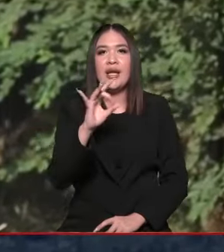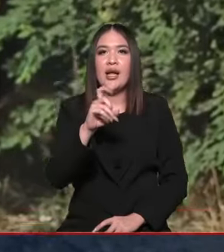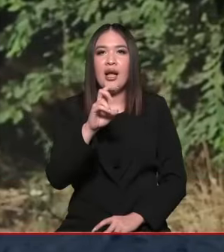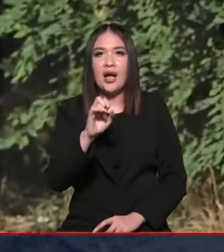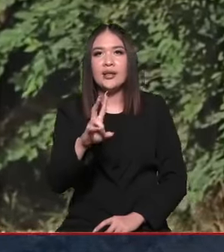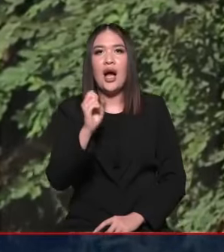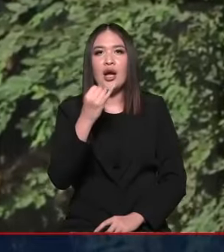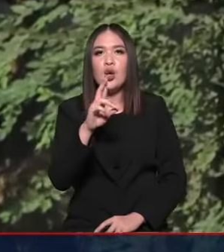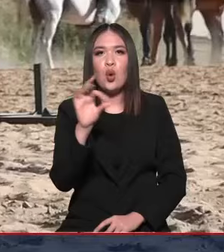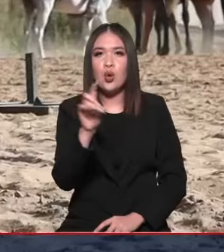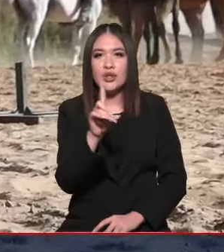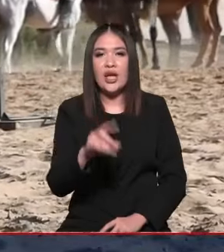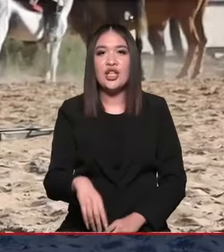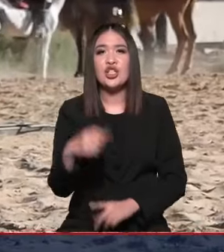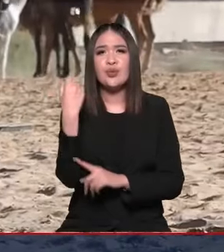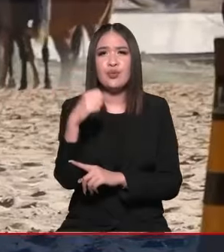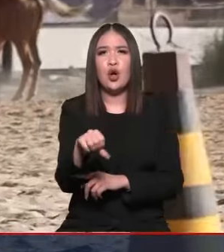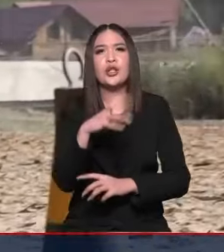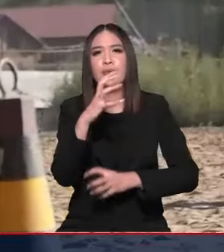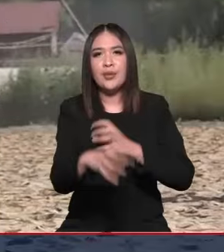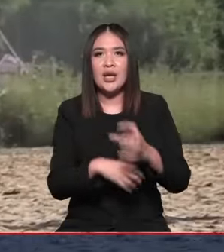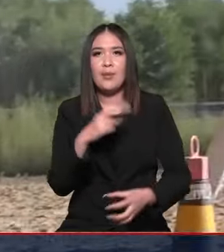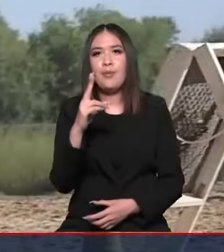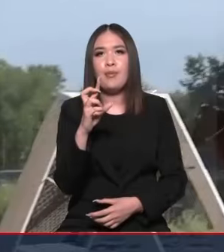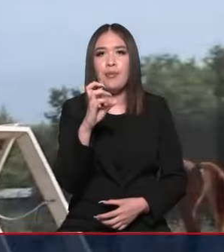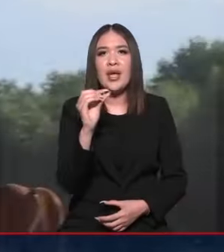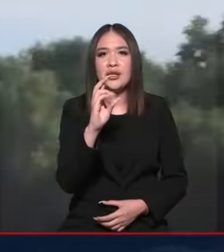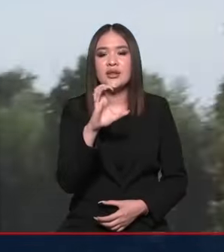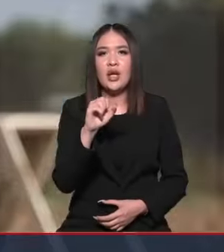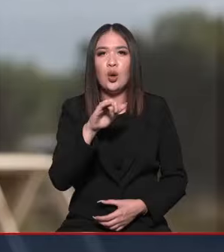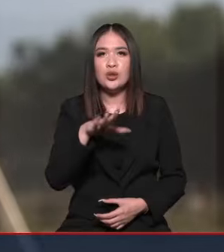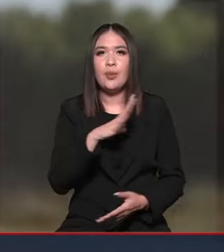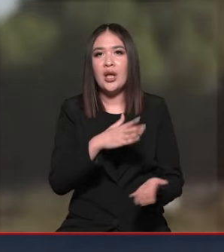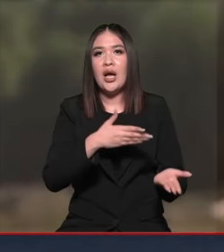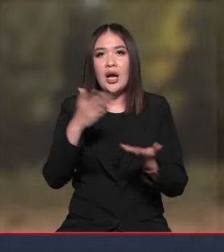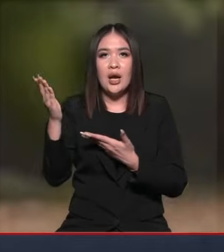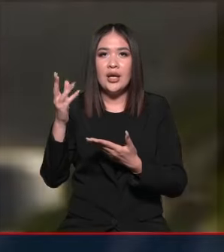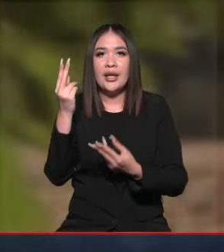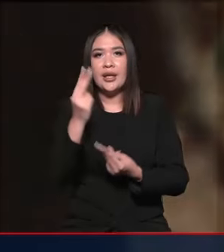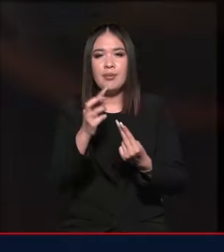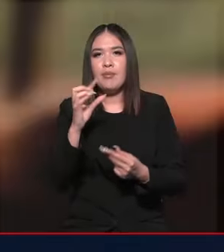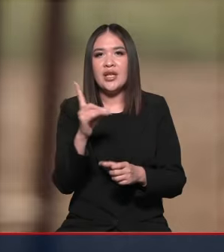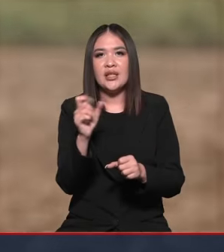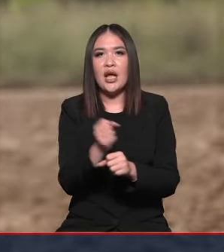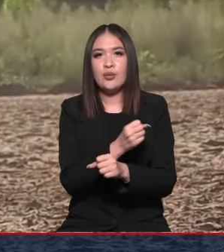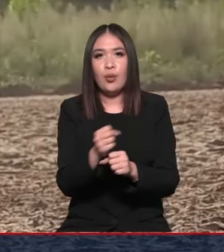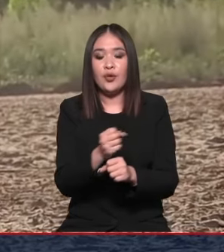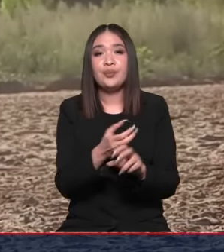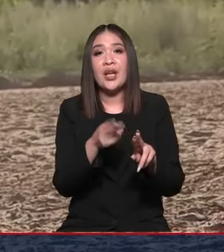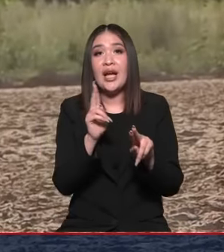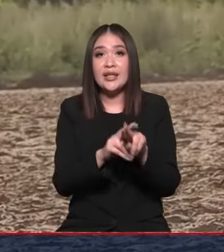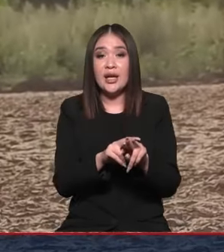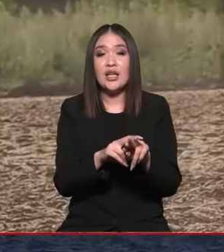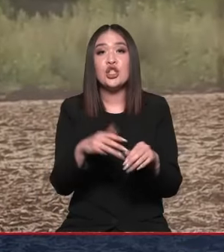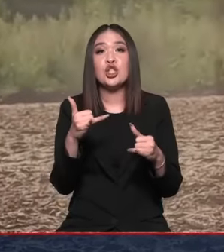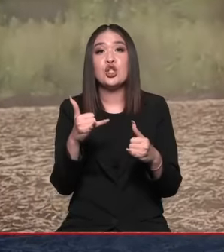Айкос. Отмечу, что чемпион мира Батыр Бексаут получил прямую путевку на игры без отборов. Сейчас спортсмены находятся